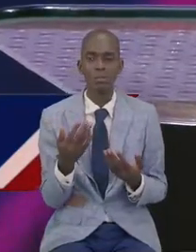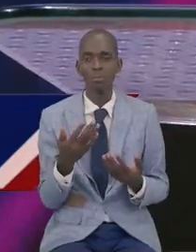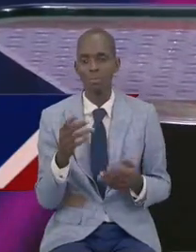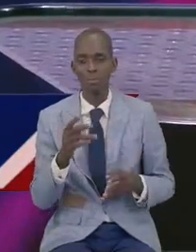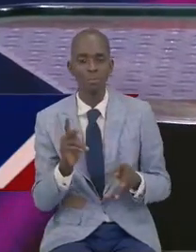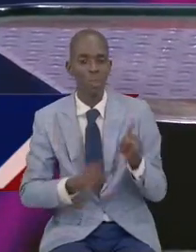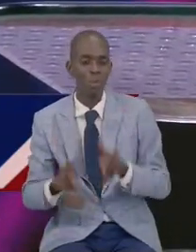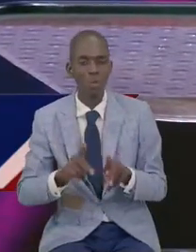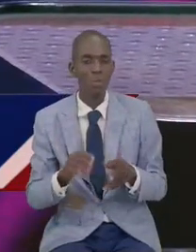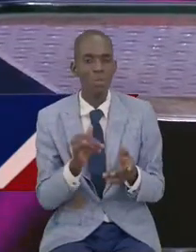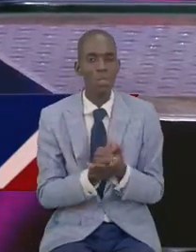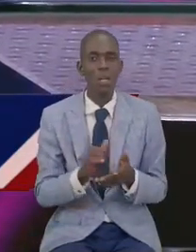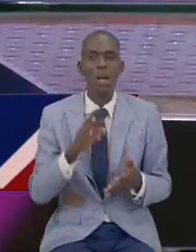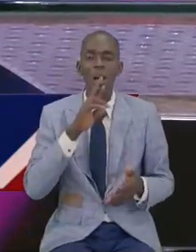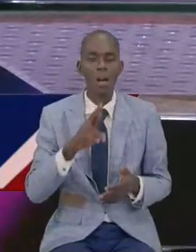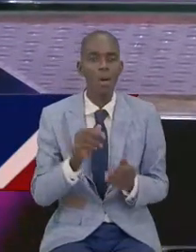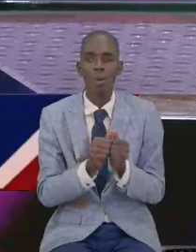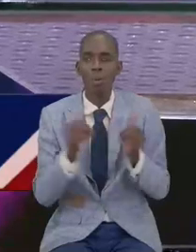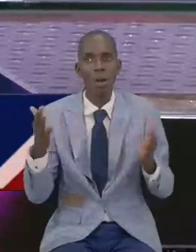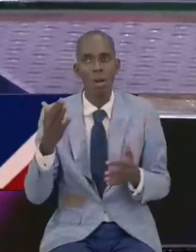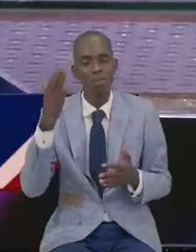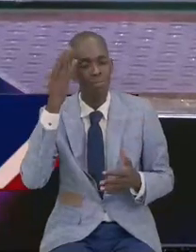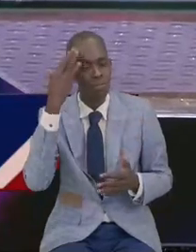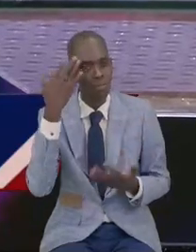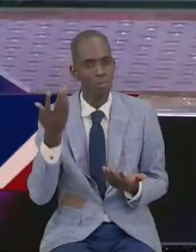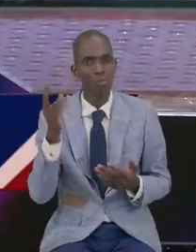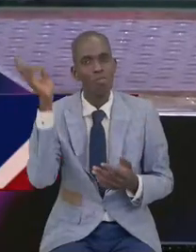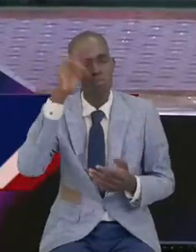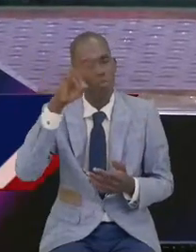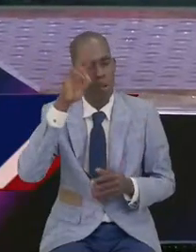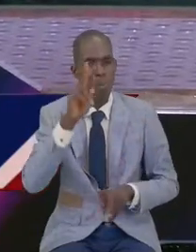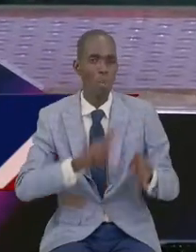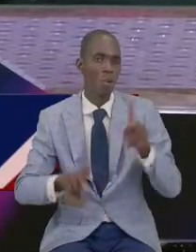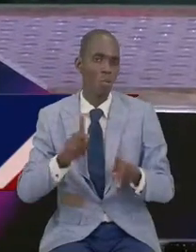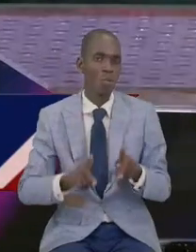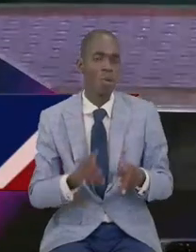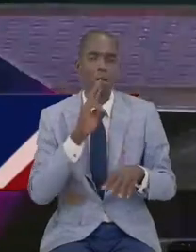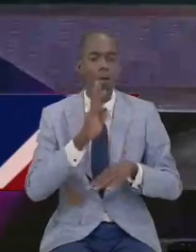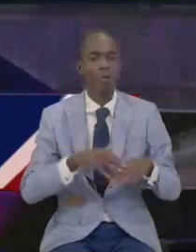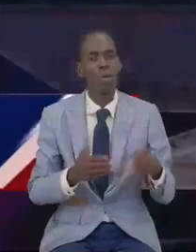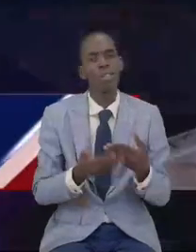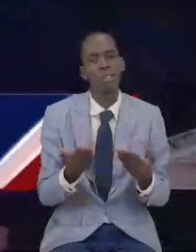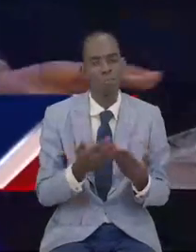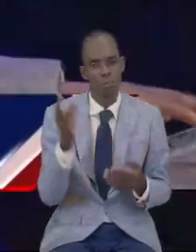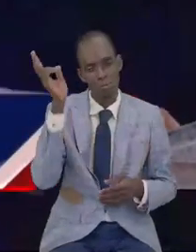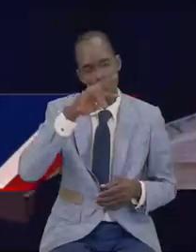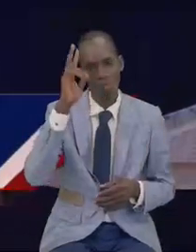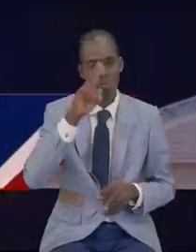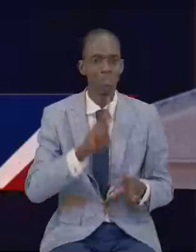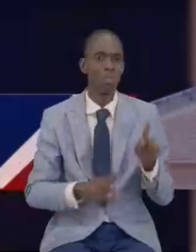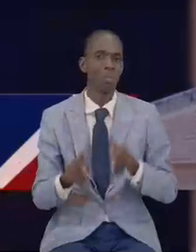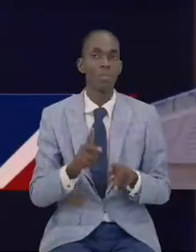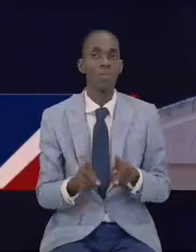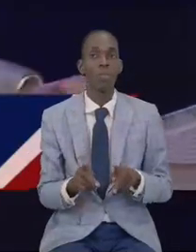l'ignorant. L'ignorant, celui-là qui est là, il ne connaît rien, il ne sait pas comment vivre pour plaire à Dieu. Mais c'est